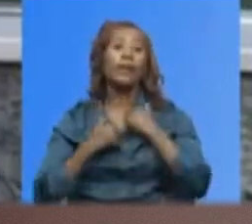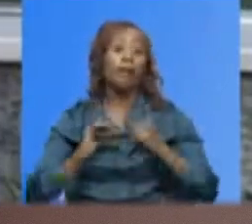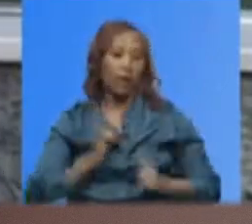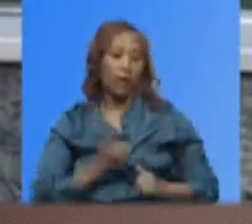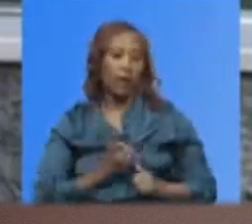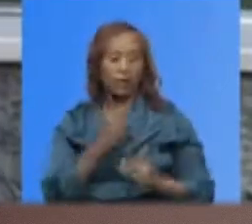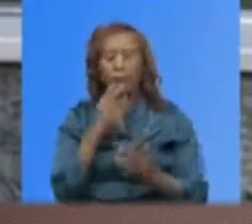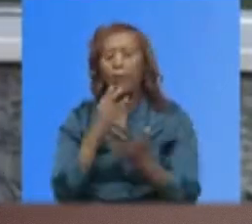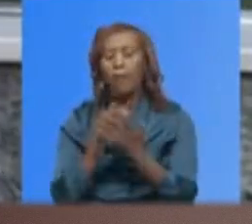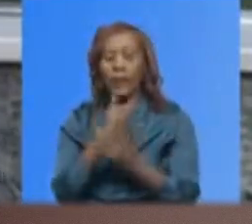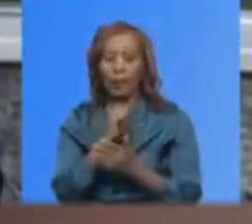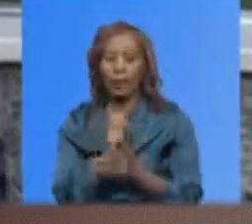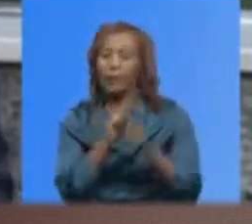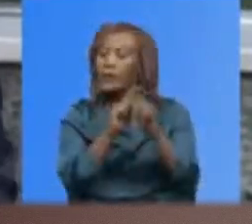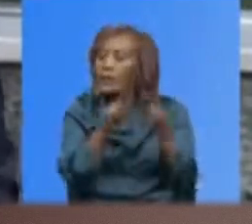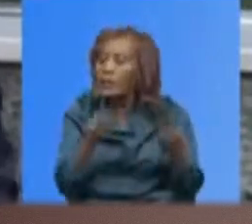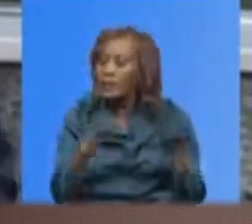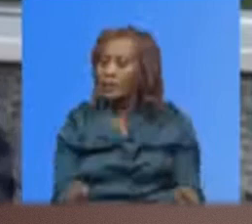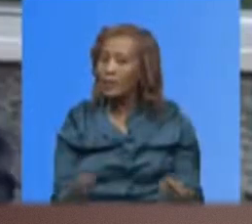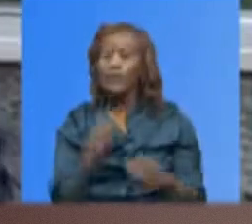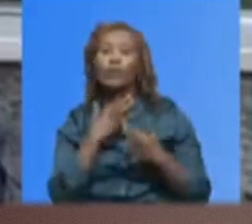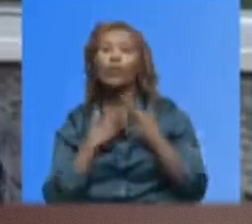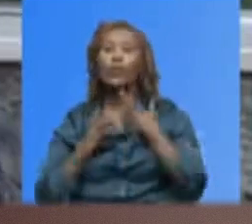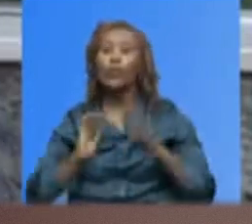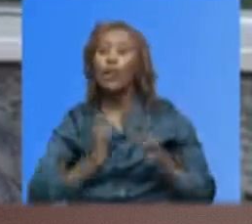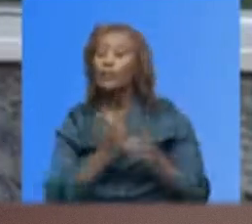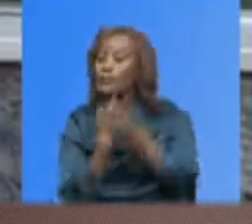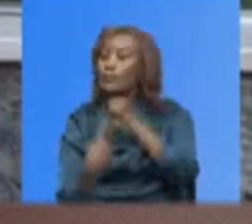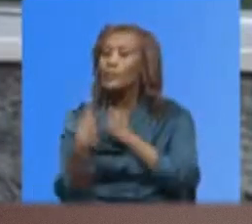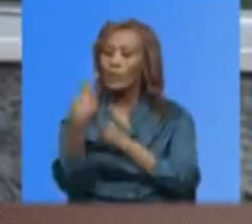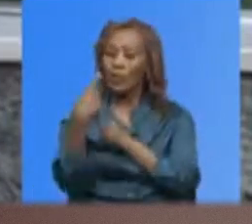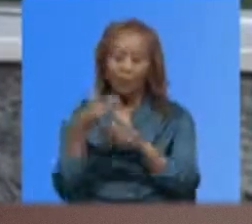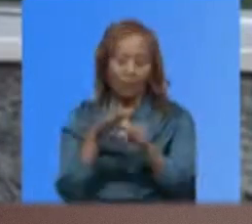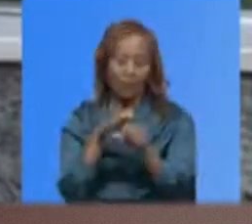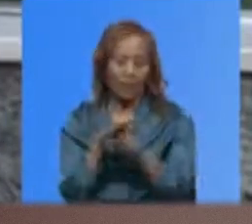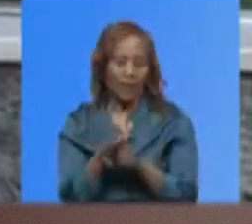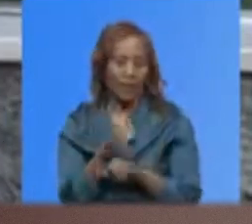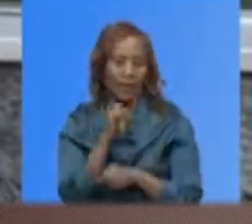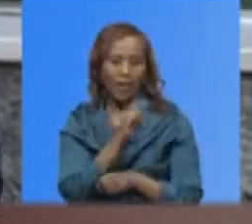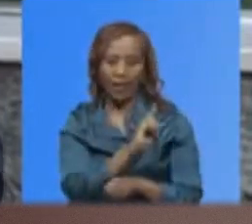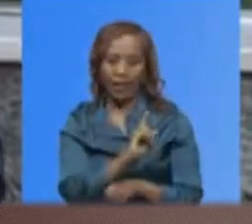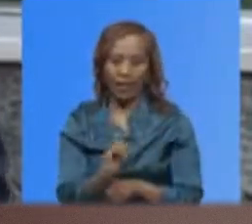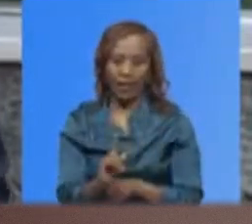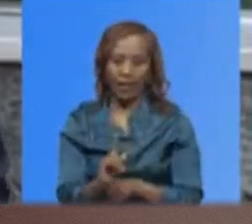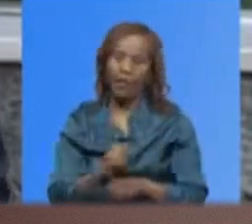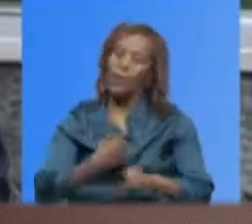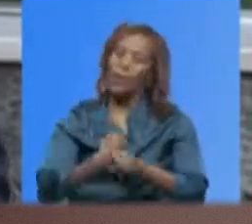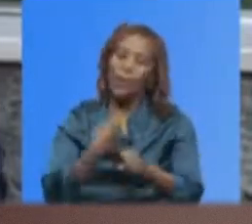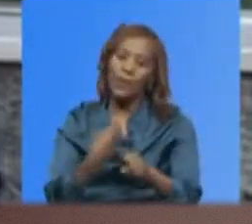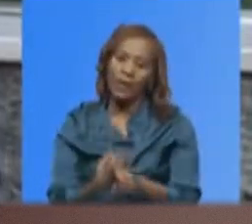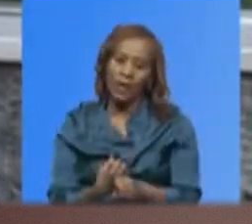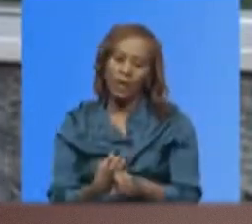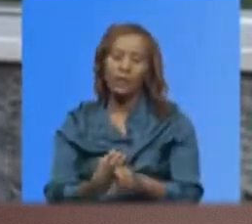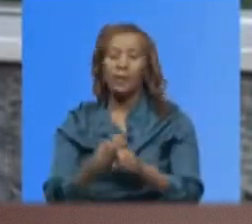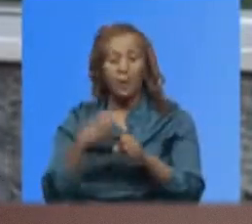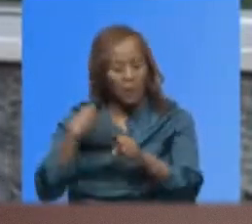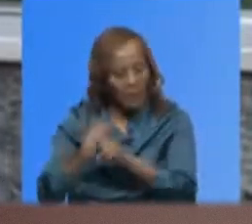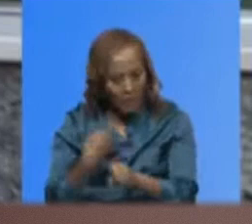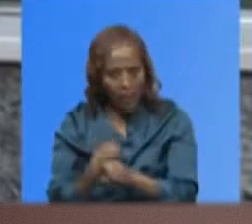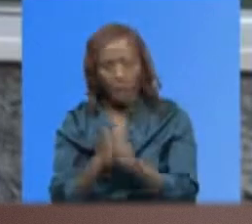መመኘታችን መልካም ነው፣ ነገር ግን ምኞታችን ብቻውን በቂ አይደለም። መስራት፣